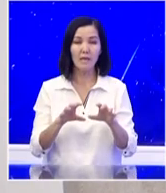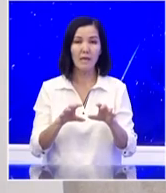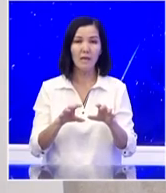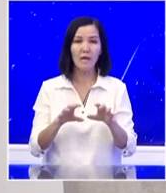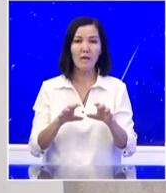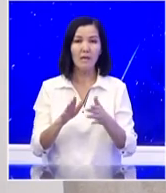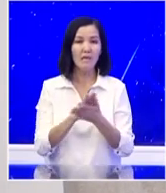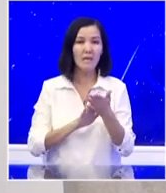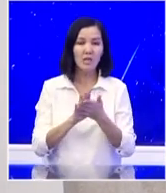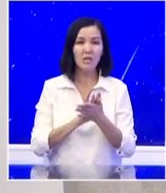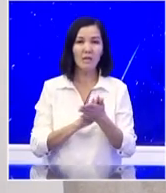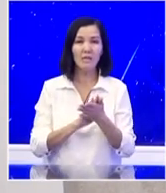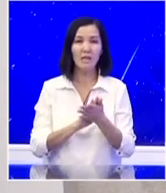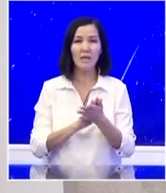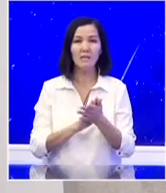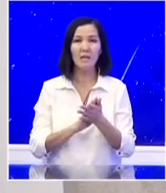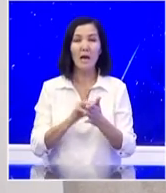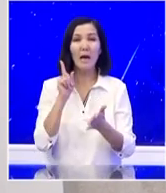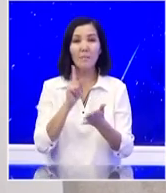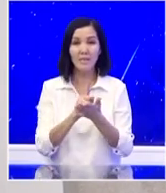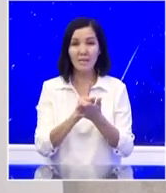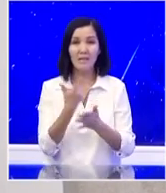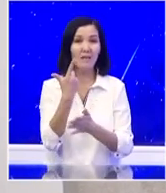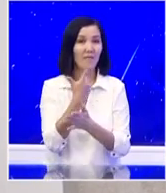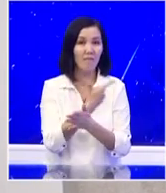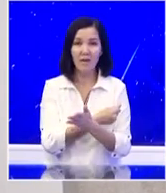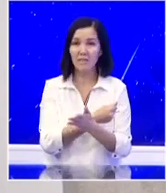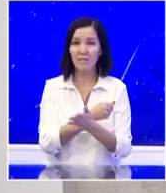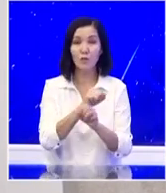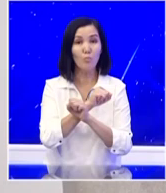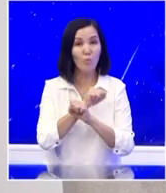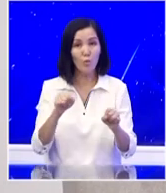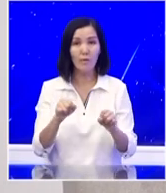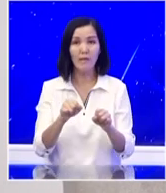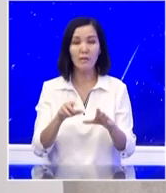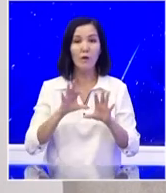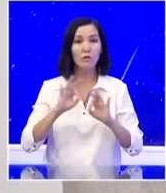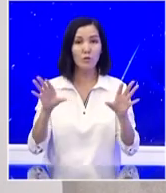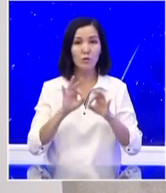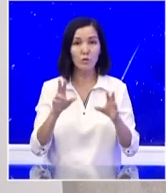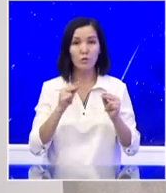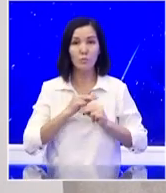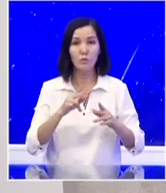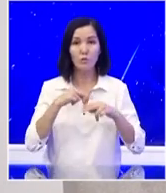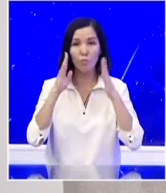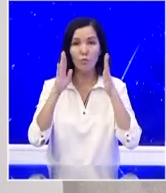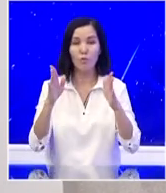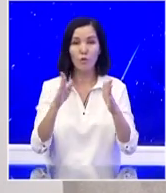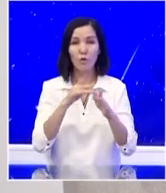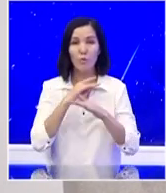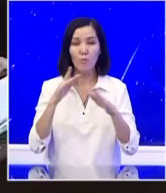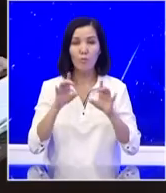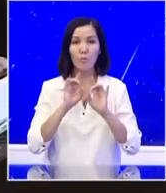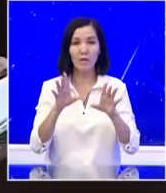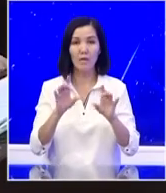ешқандай мәжбүрлі түрде жүргізілетін вакцинацияның болмайтындығы туралы түсіндіру жұмыстарына көбірек көңіл бөлу қажет деп